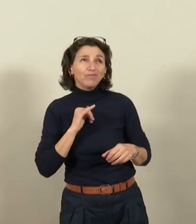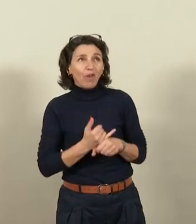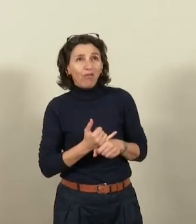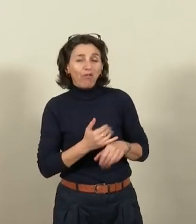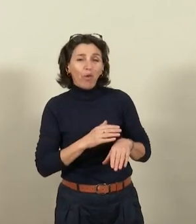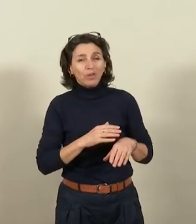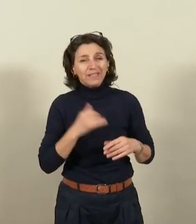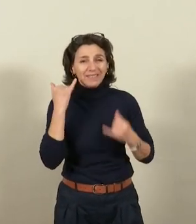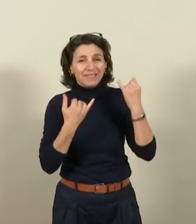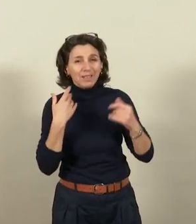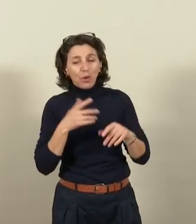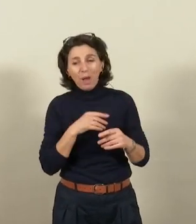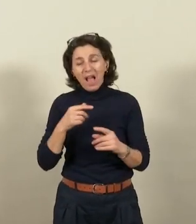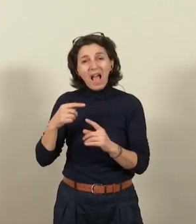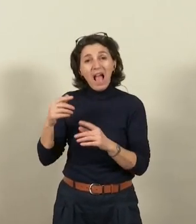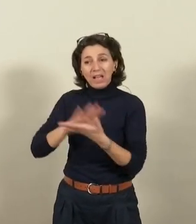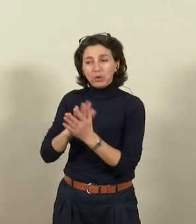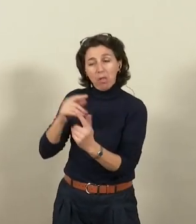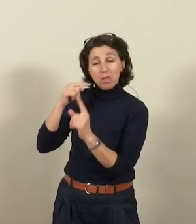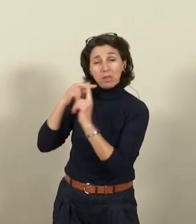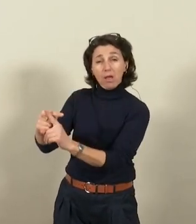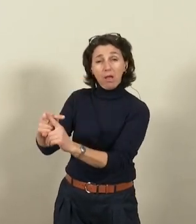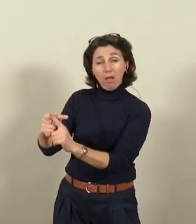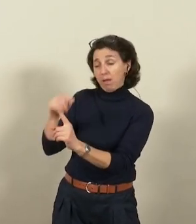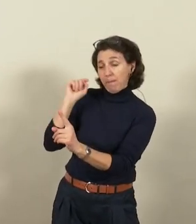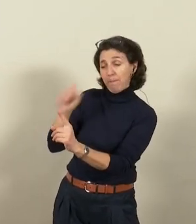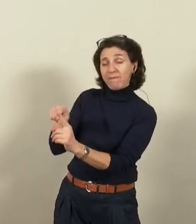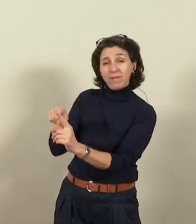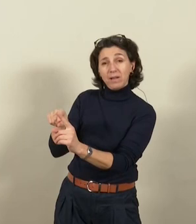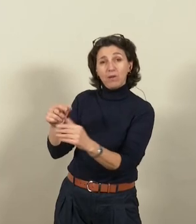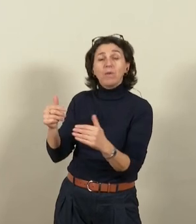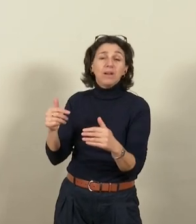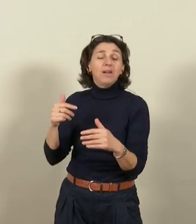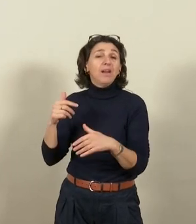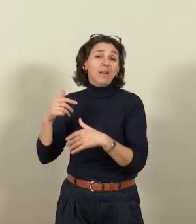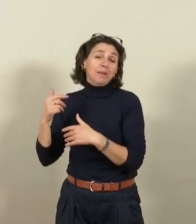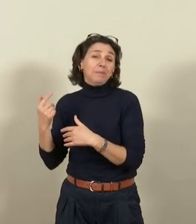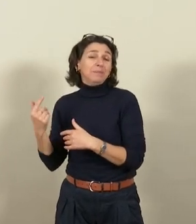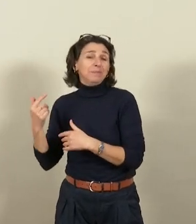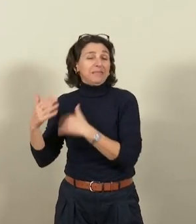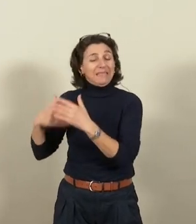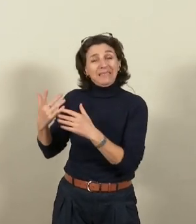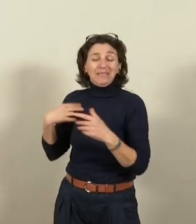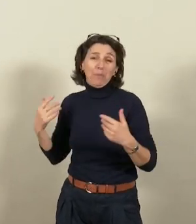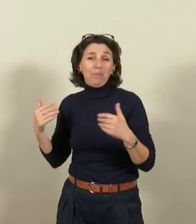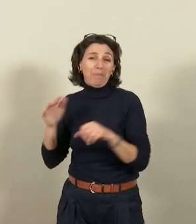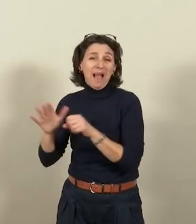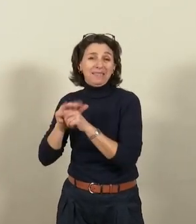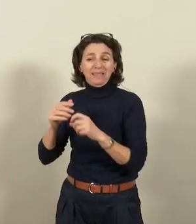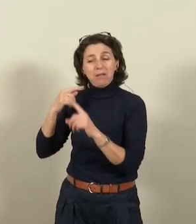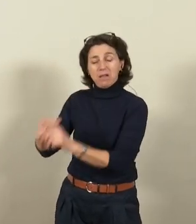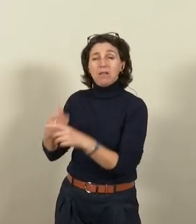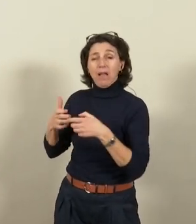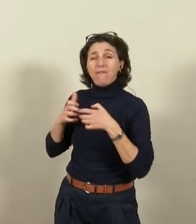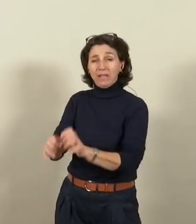stigmatisation de certaines associations pas aussi avancé que d'autres pour la mixité la troisième remarque concerne le